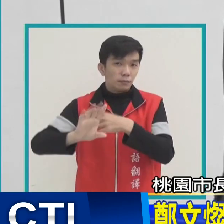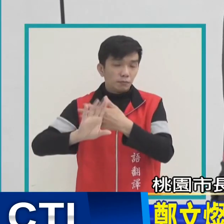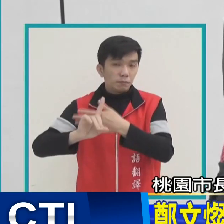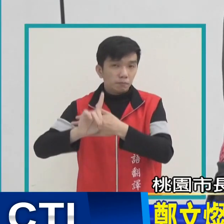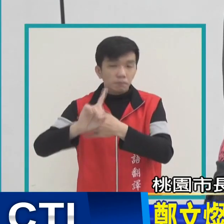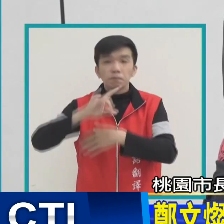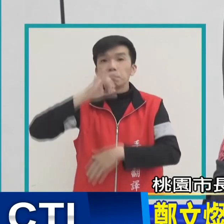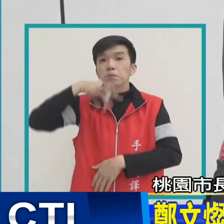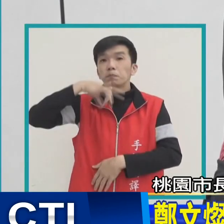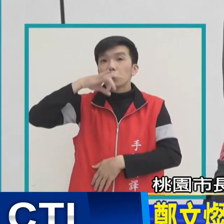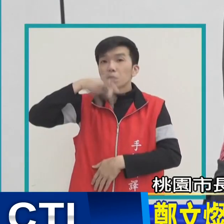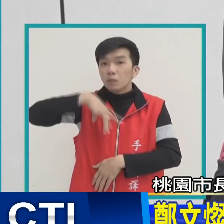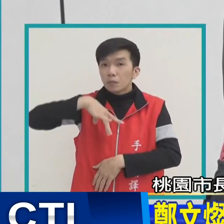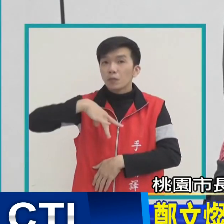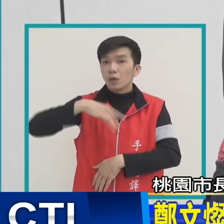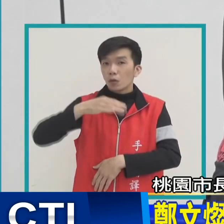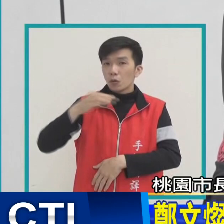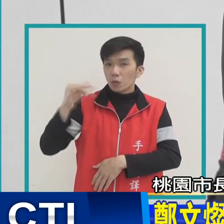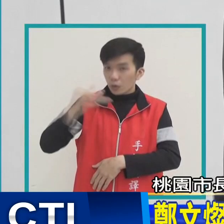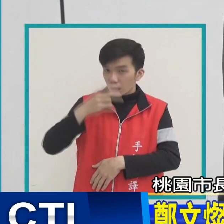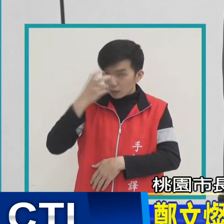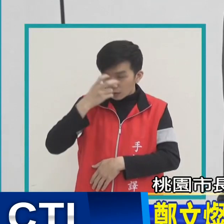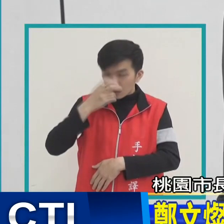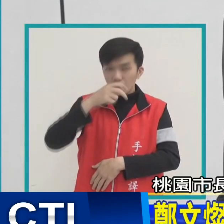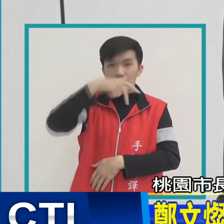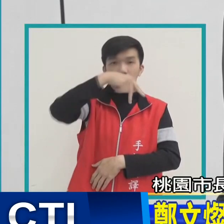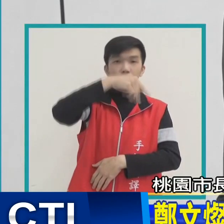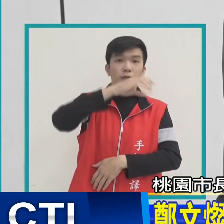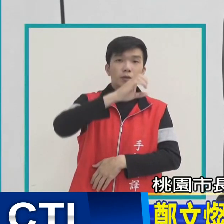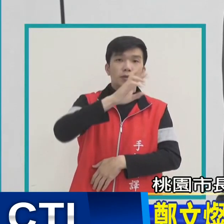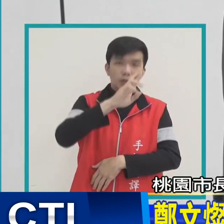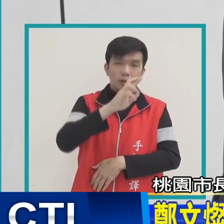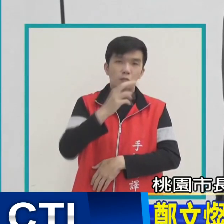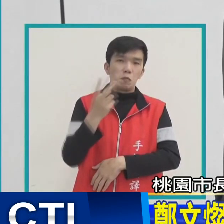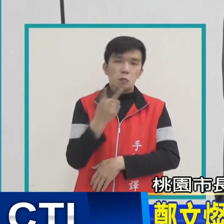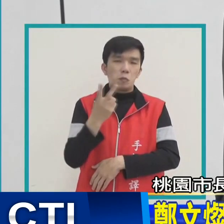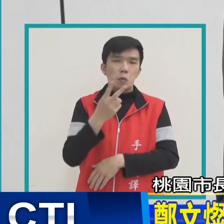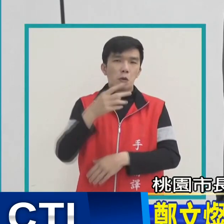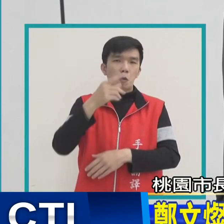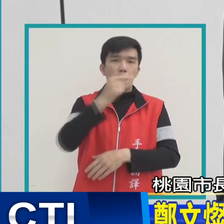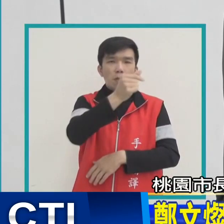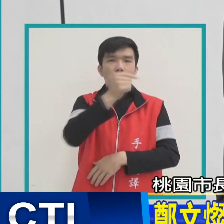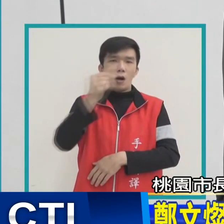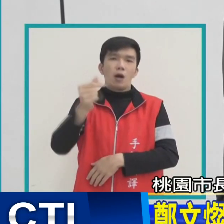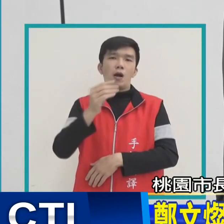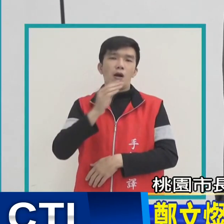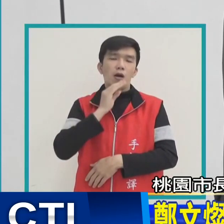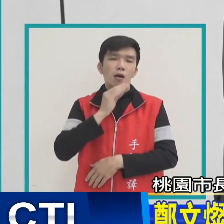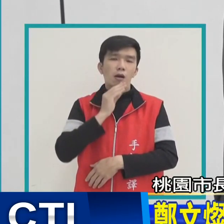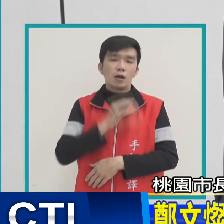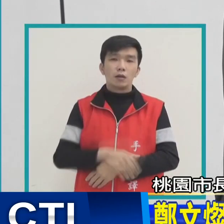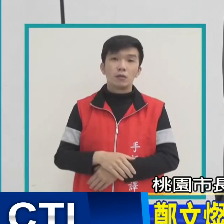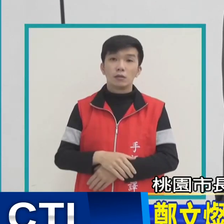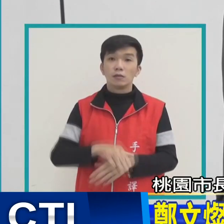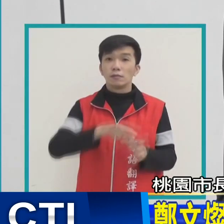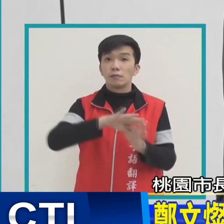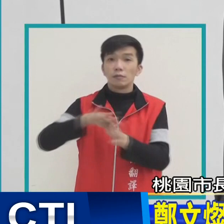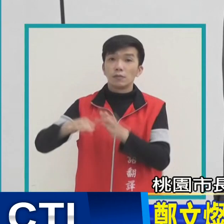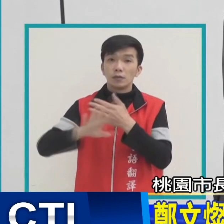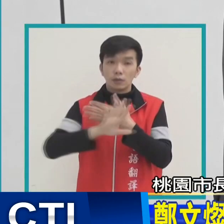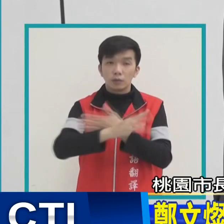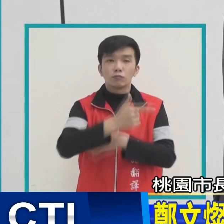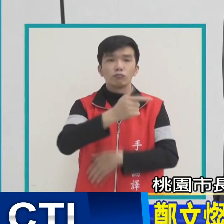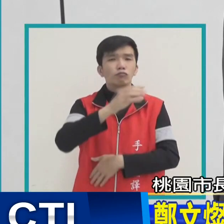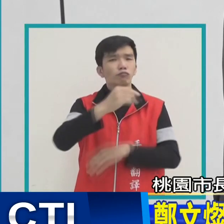位快筛跟 PCR 都是阳性，那其他的采检结果6万多位都是阴